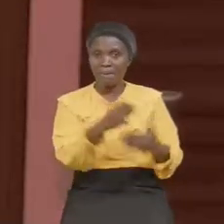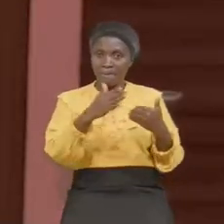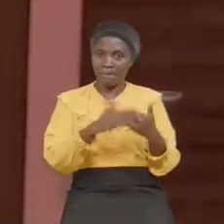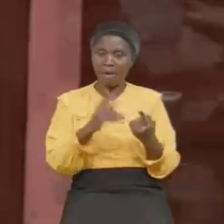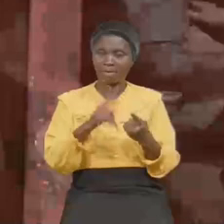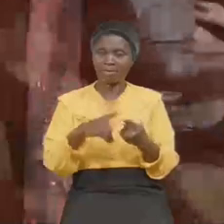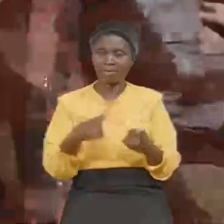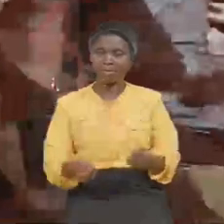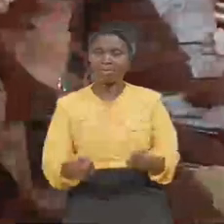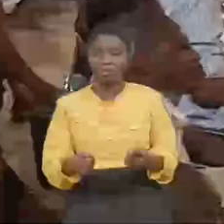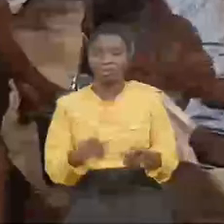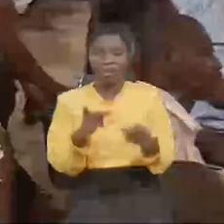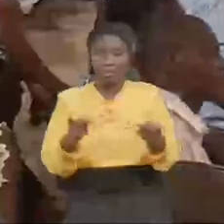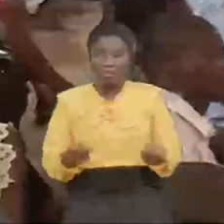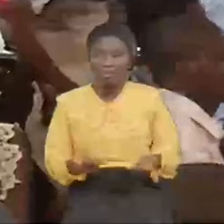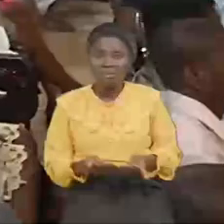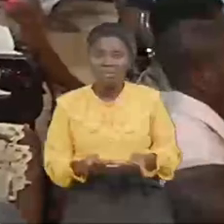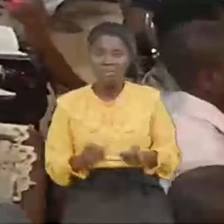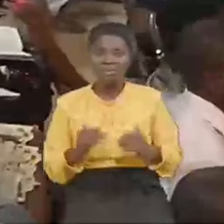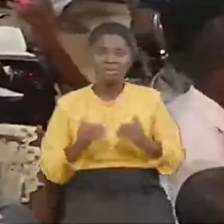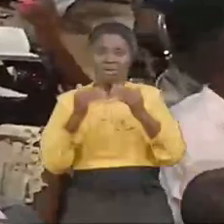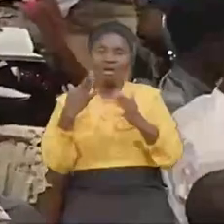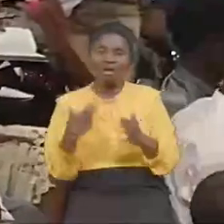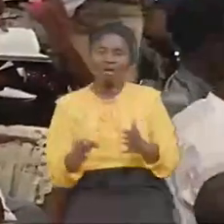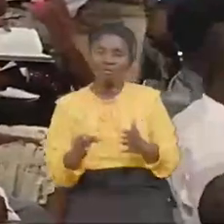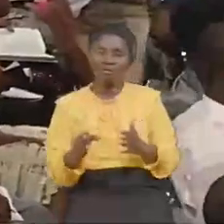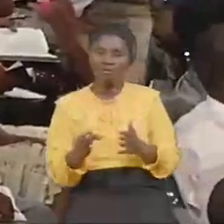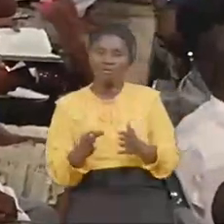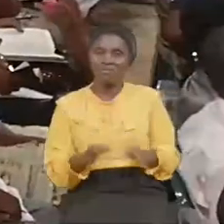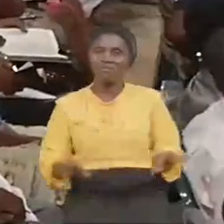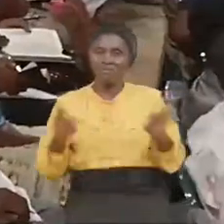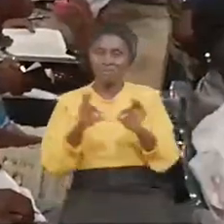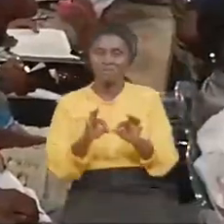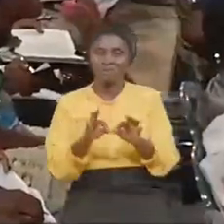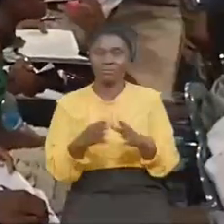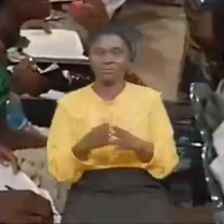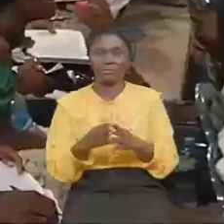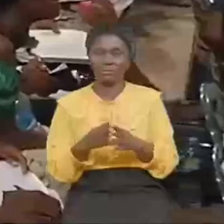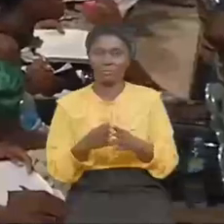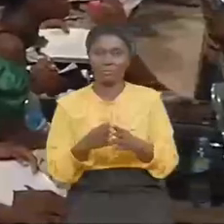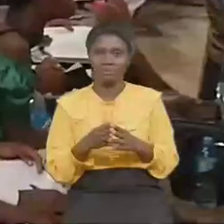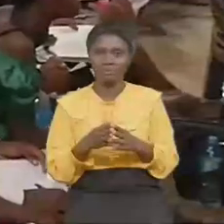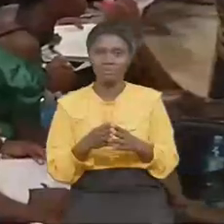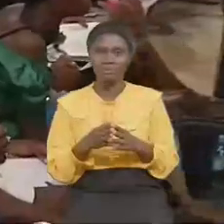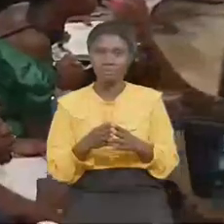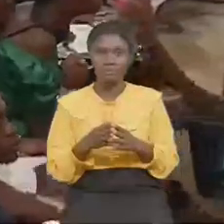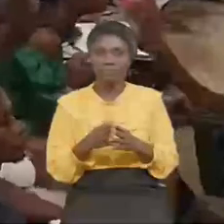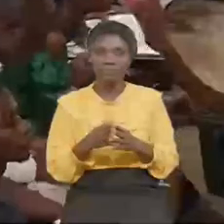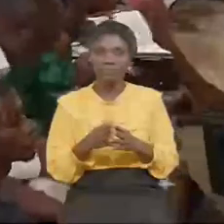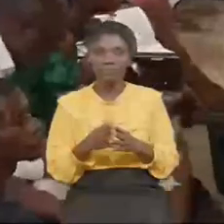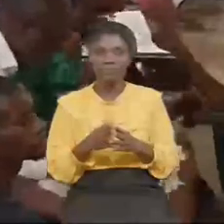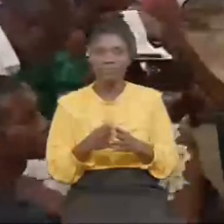des dignités, eux aussi se sont égarés. Cela est arrivé dans le Nouveau Testament en 2 Pierre. Je vous